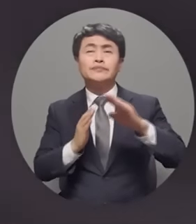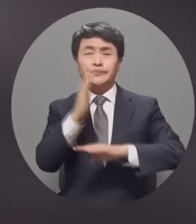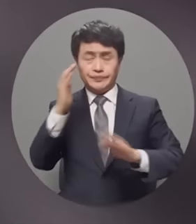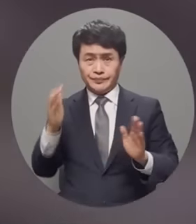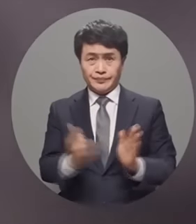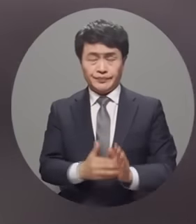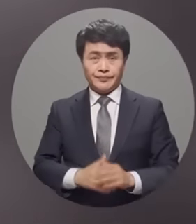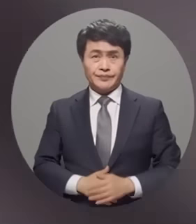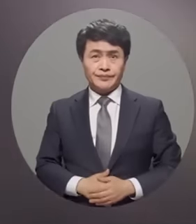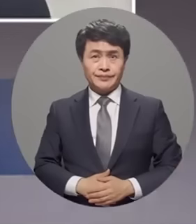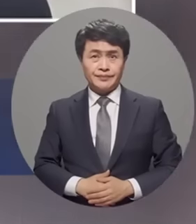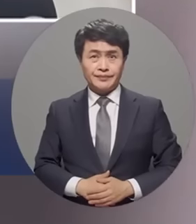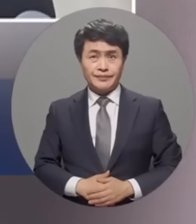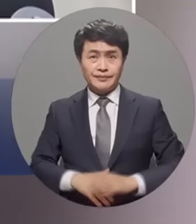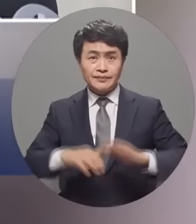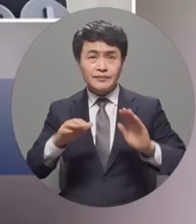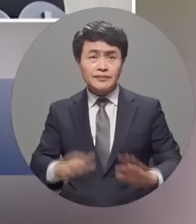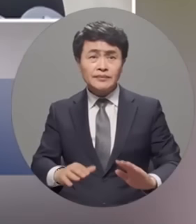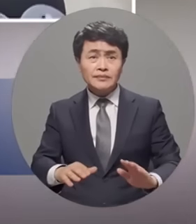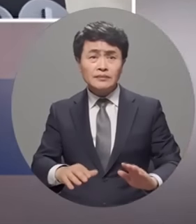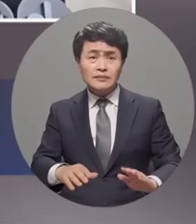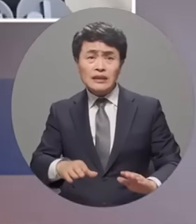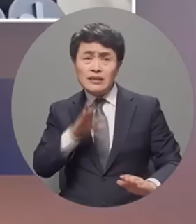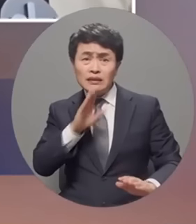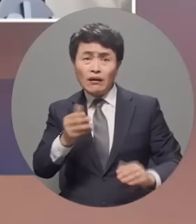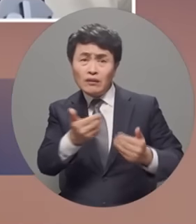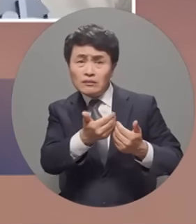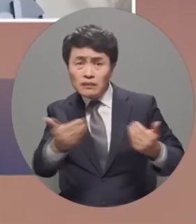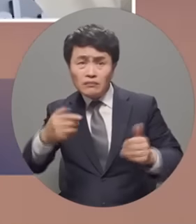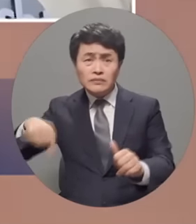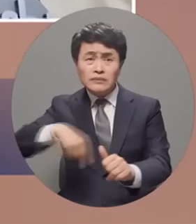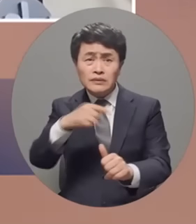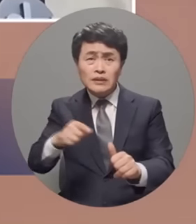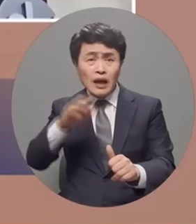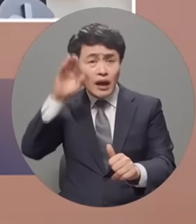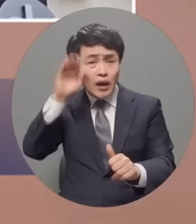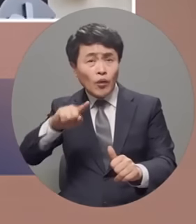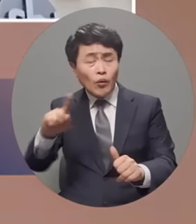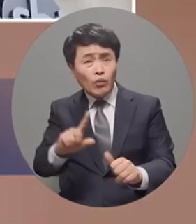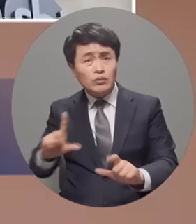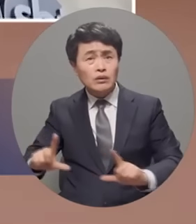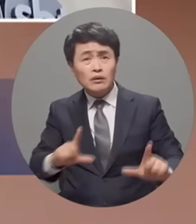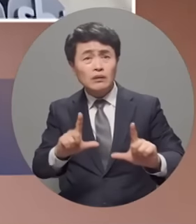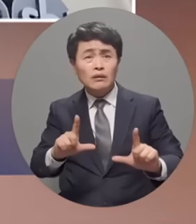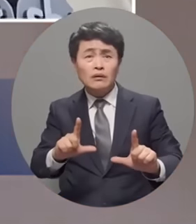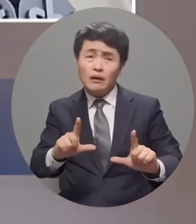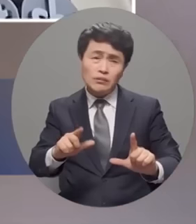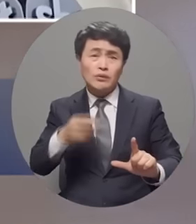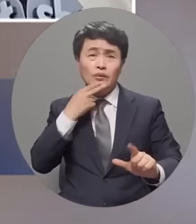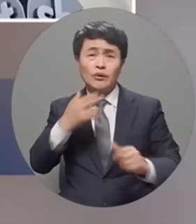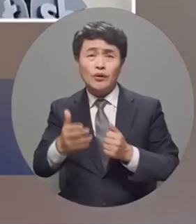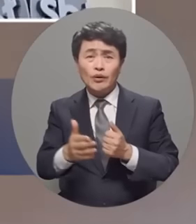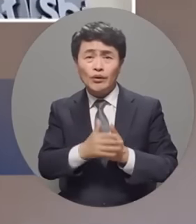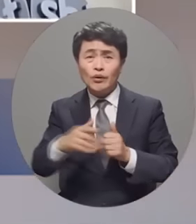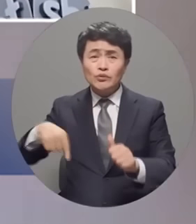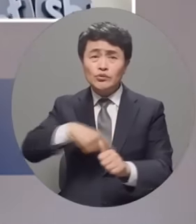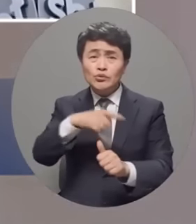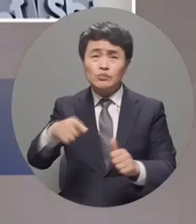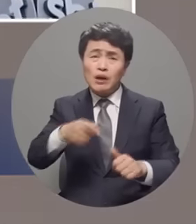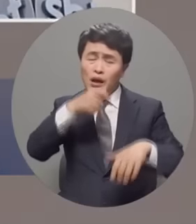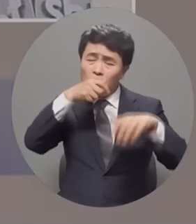넘어섰습니다. Não tem água ainda, mas é melhor a gente sair, né? Porque não se sabe, né, como que vai ser depois